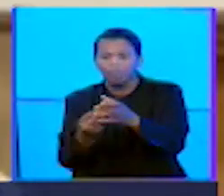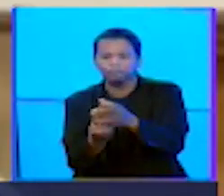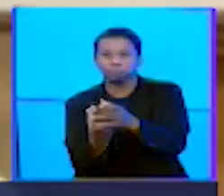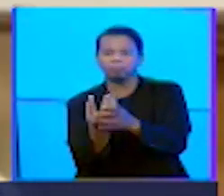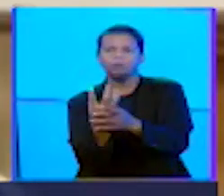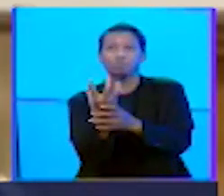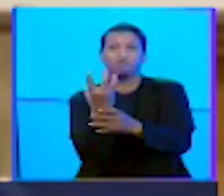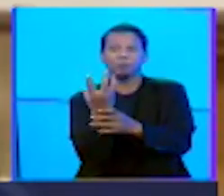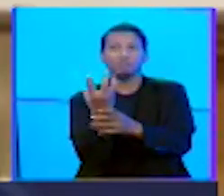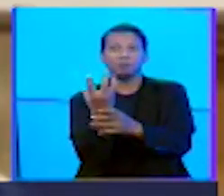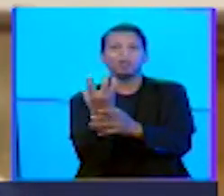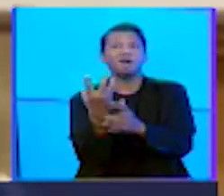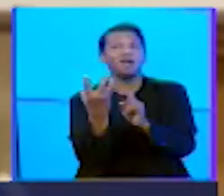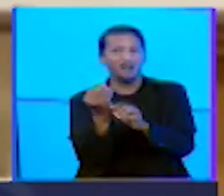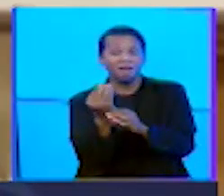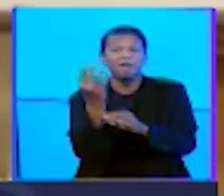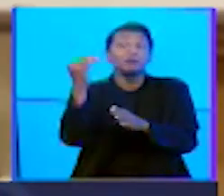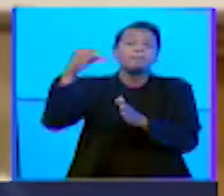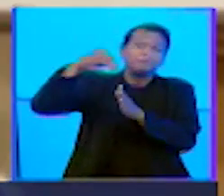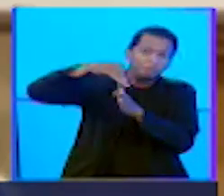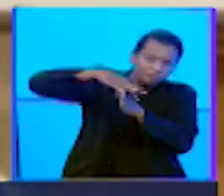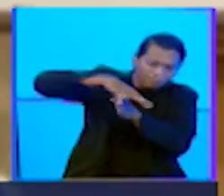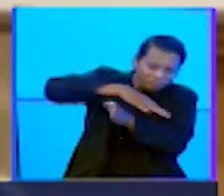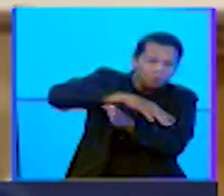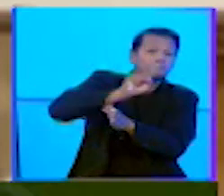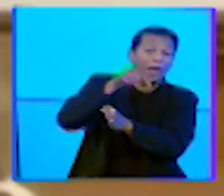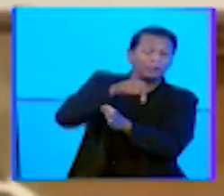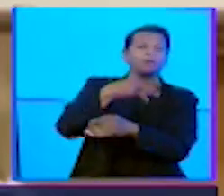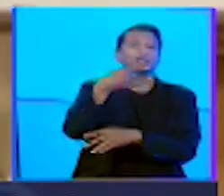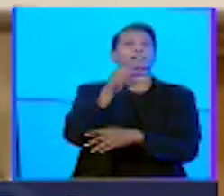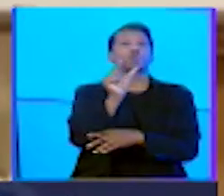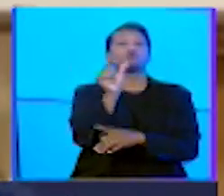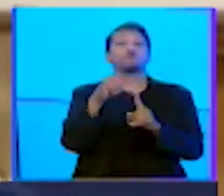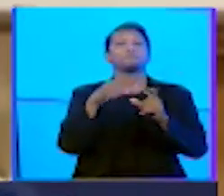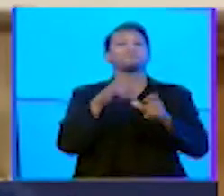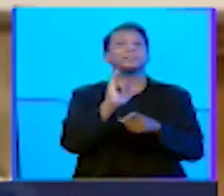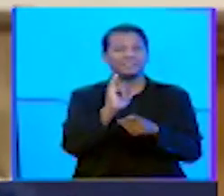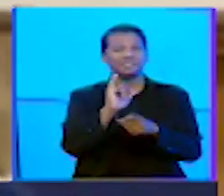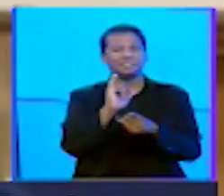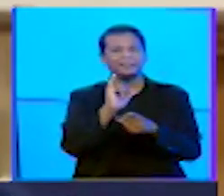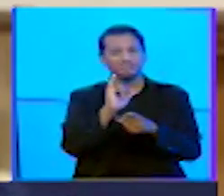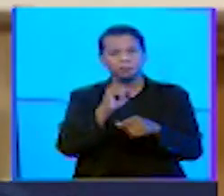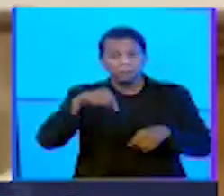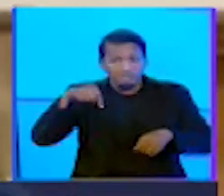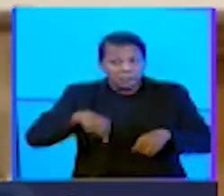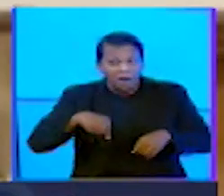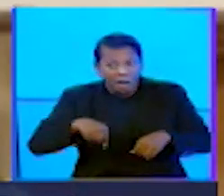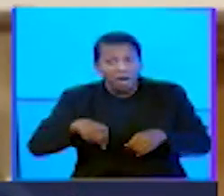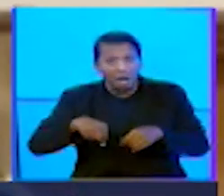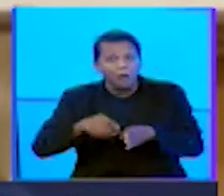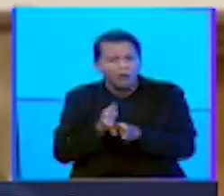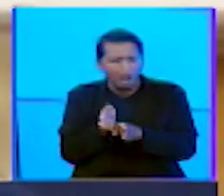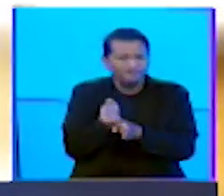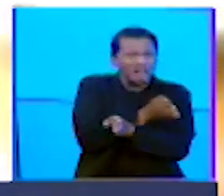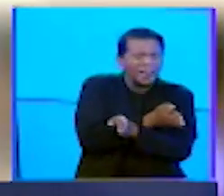adalah ini sudah terjadi erupsi. Tadi sudah kita sampaikan juga bahwa sekarang ini adalah awal fase erupsi